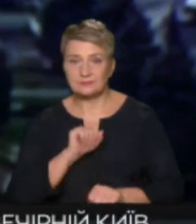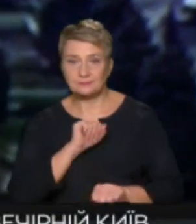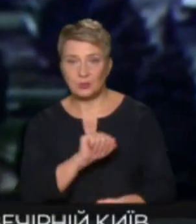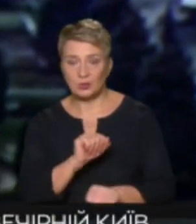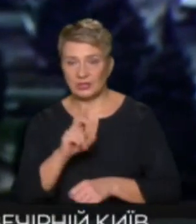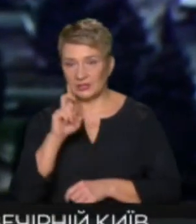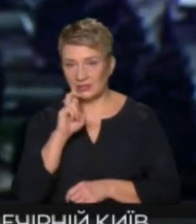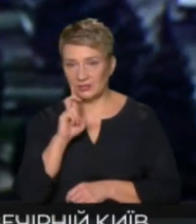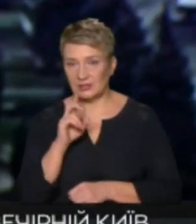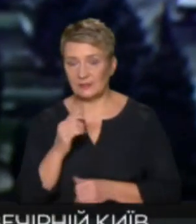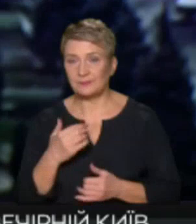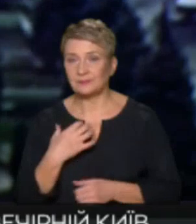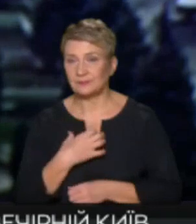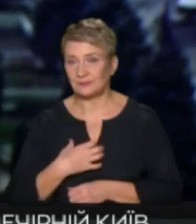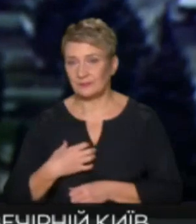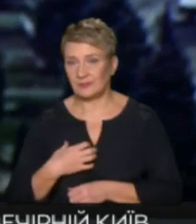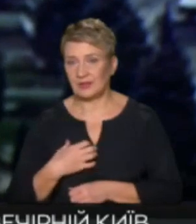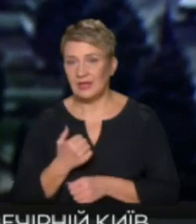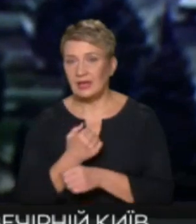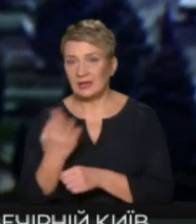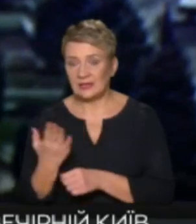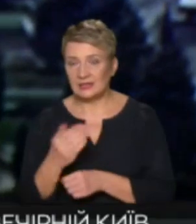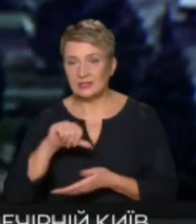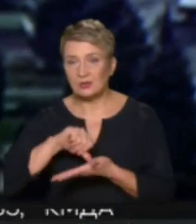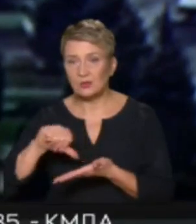державу». Потенційно кількість учасників бойових дій